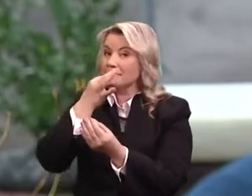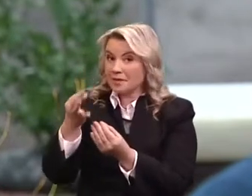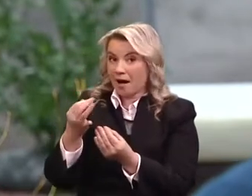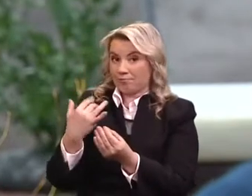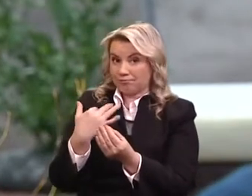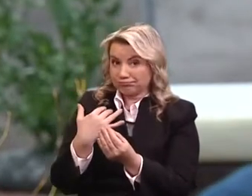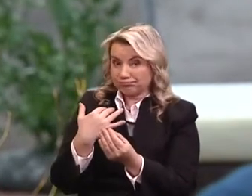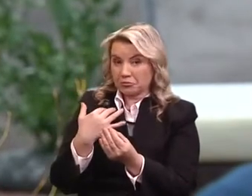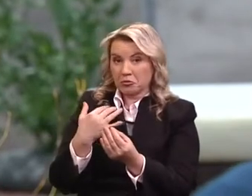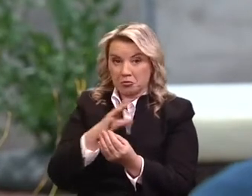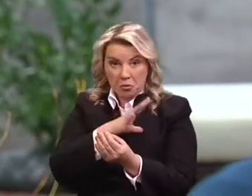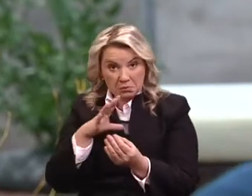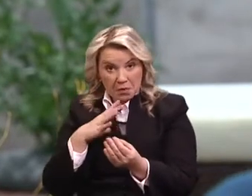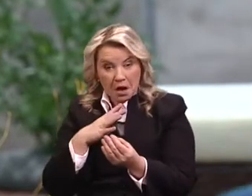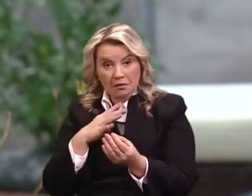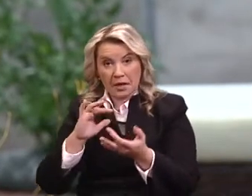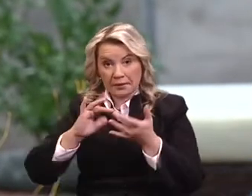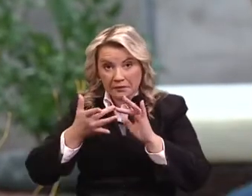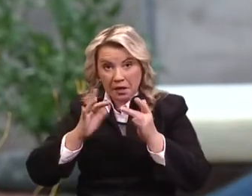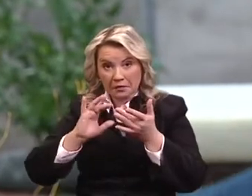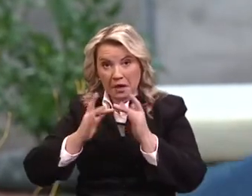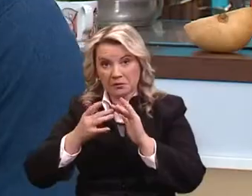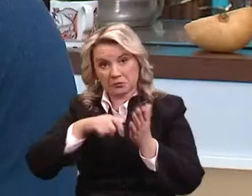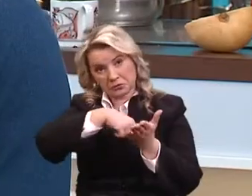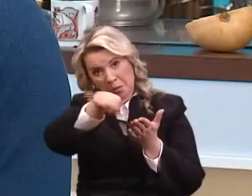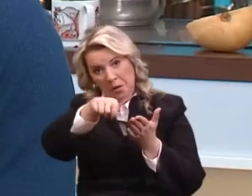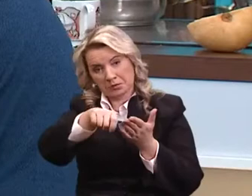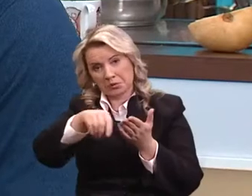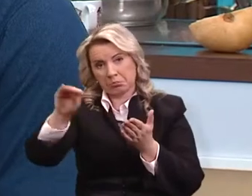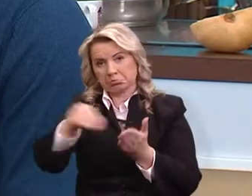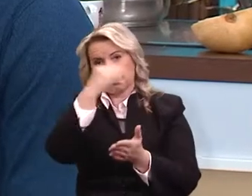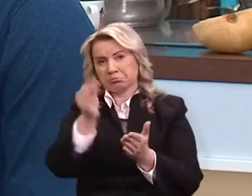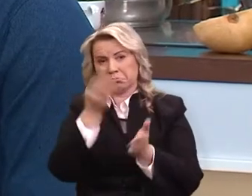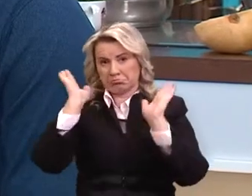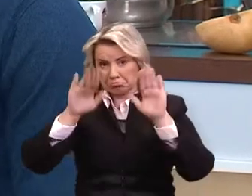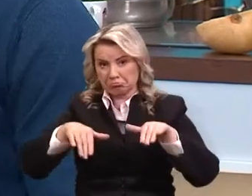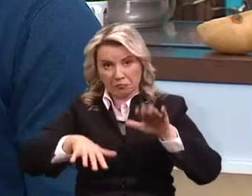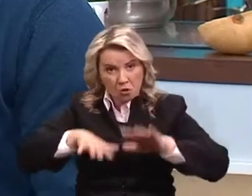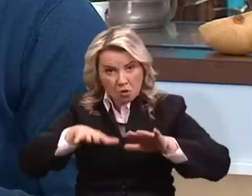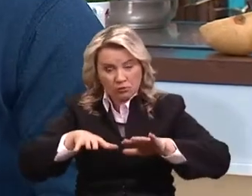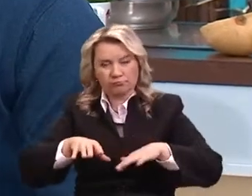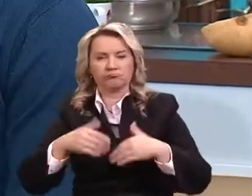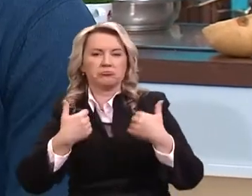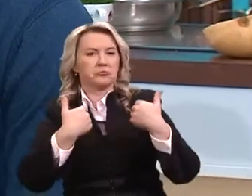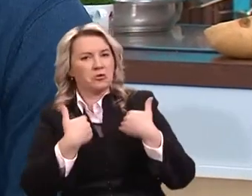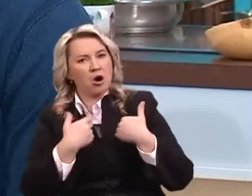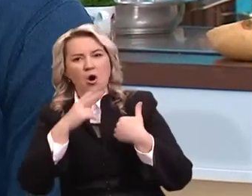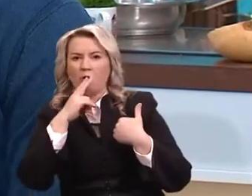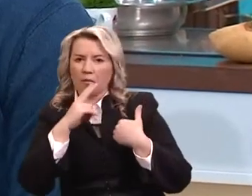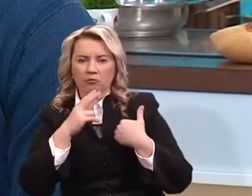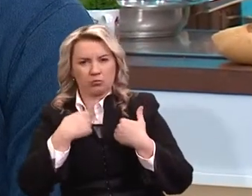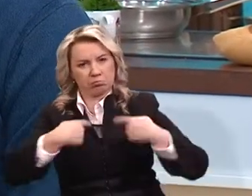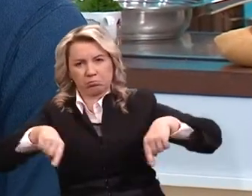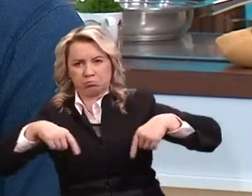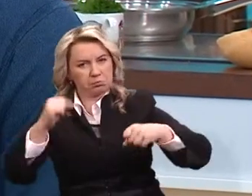nebát těch plateb přes internet? Za sebe budu mluvit osobně. Nebát se. Máme jedno z nejlepších internetových bankovnictví